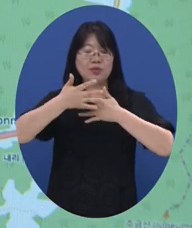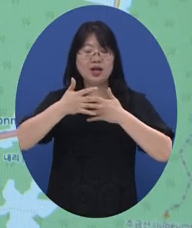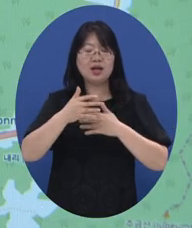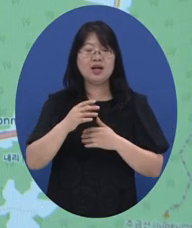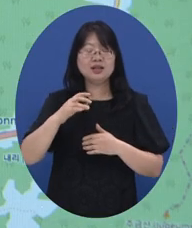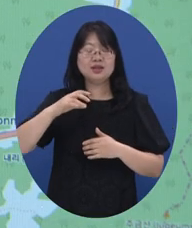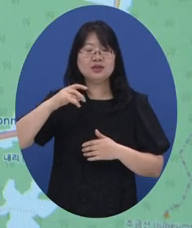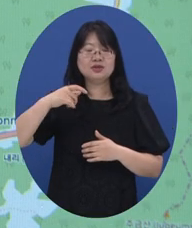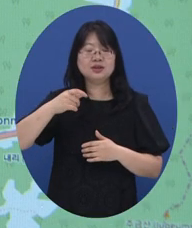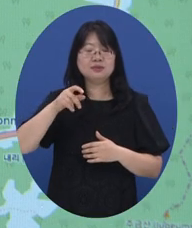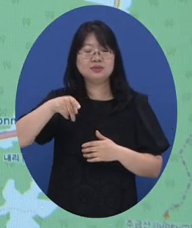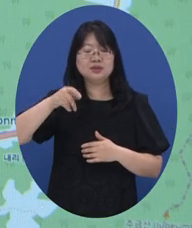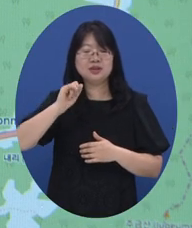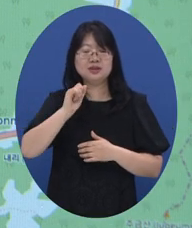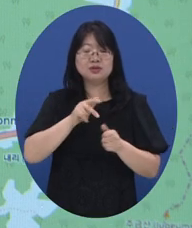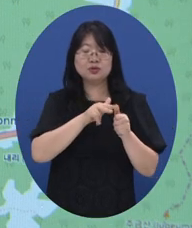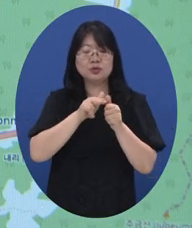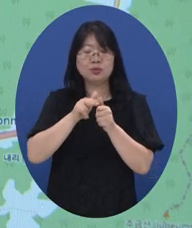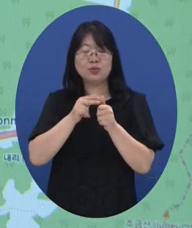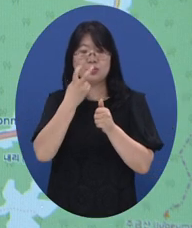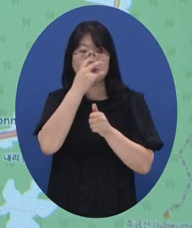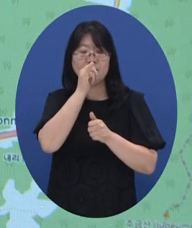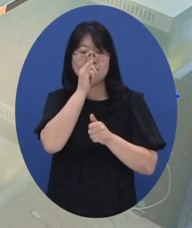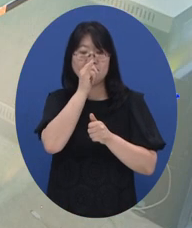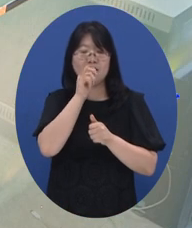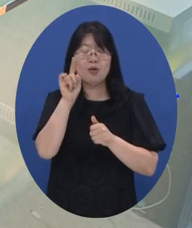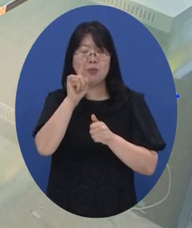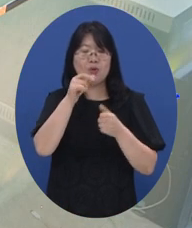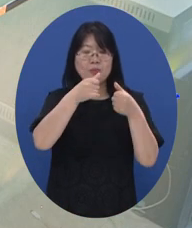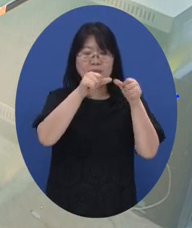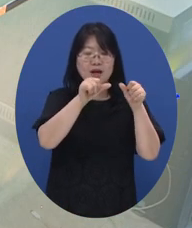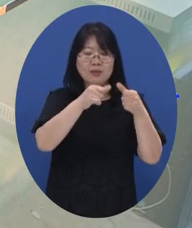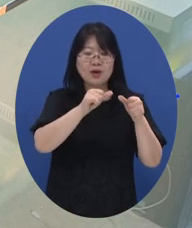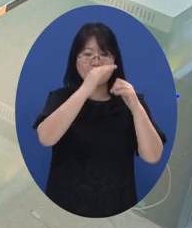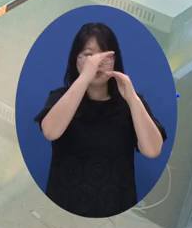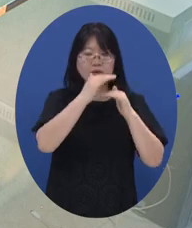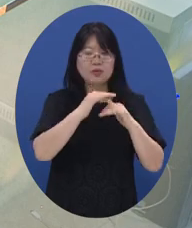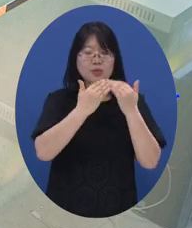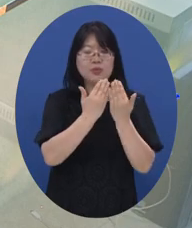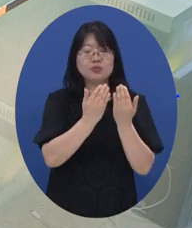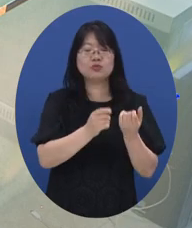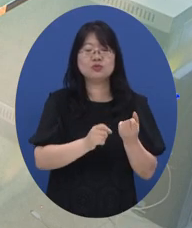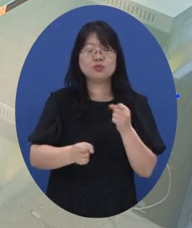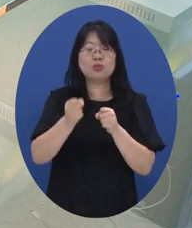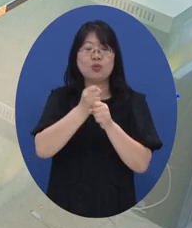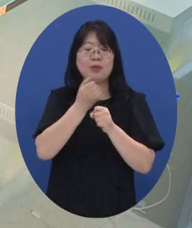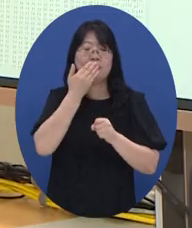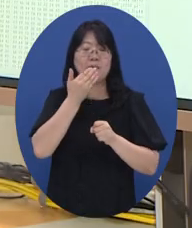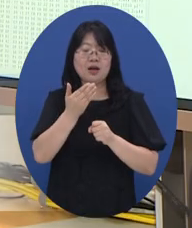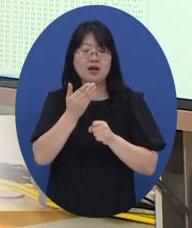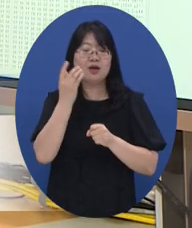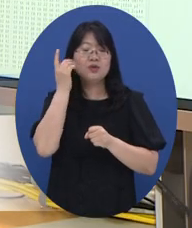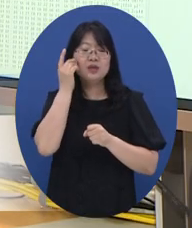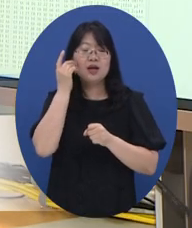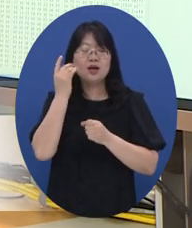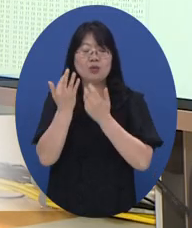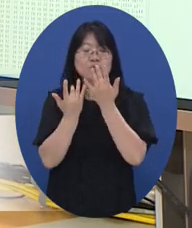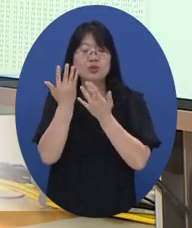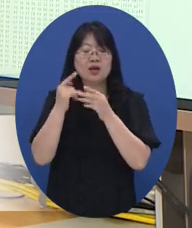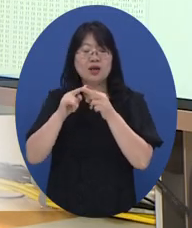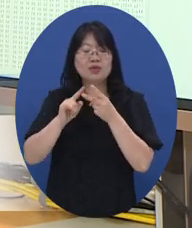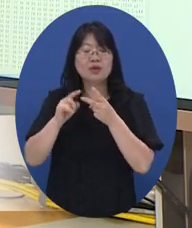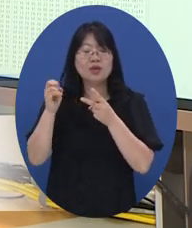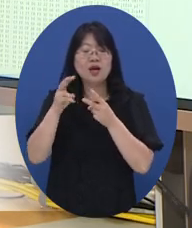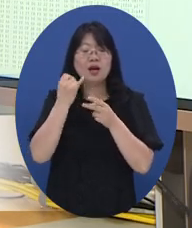8 주 ps 정보까지 조회됩니다 사용자가 고의적으로 삭제한 파일도 복원 할 수 있습니다 휴대폰 자체를 불에